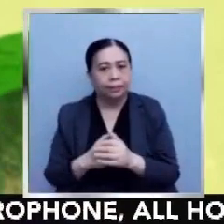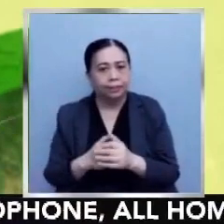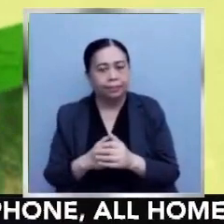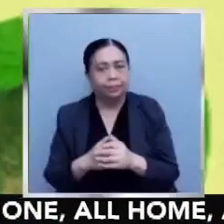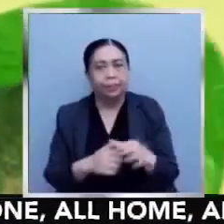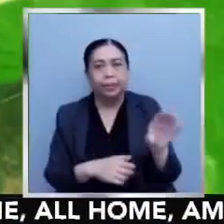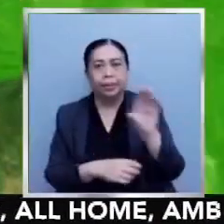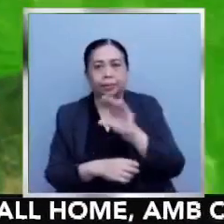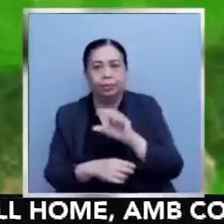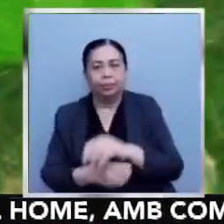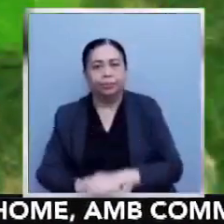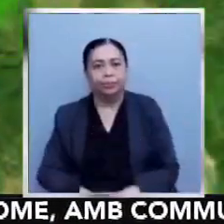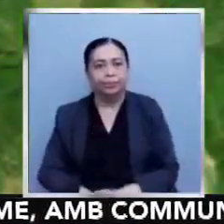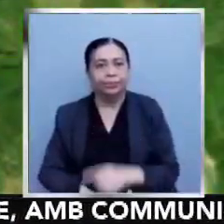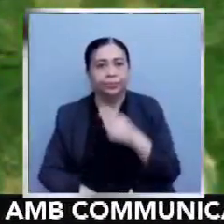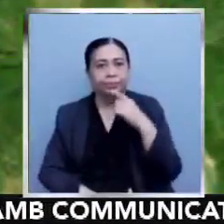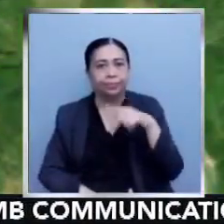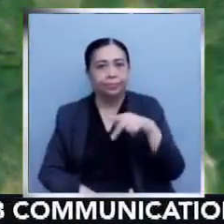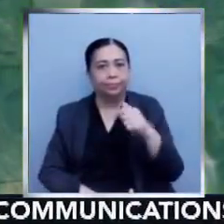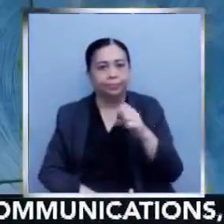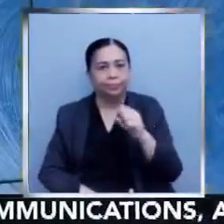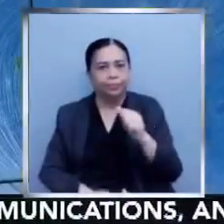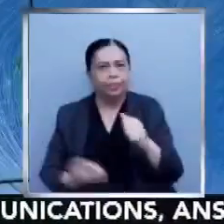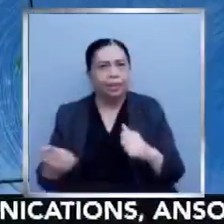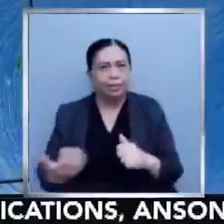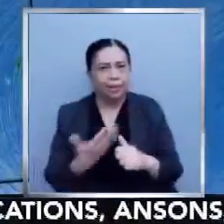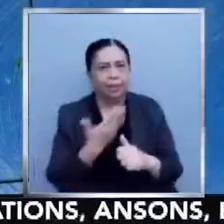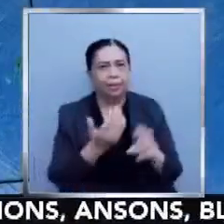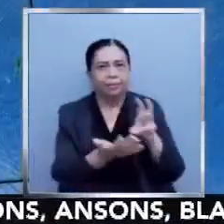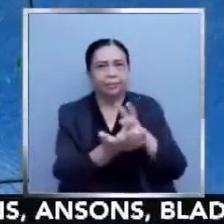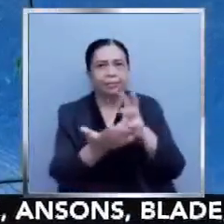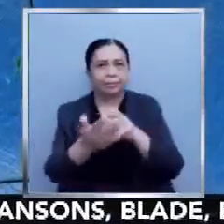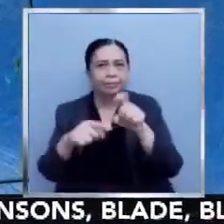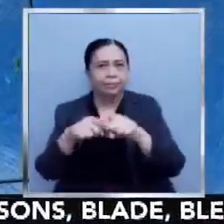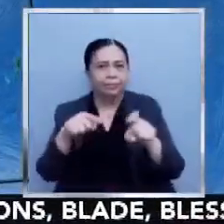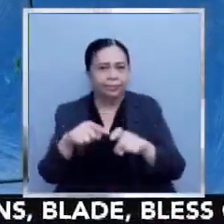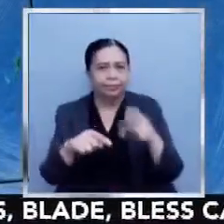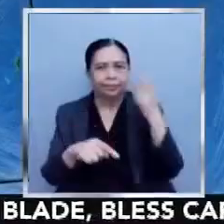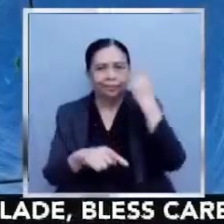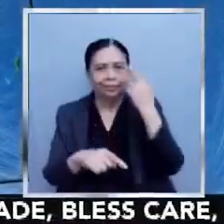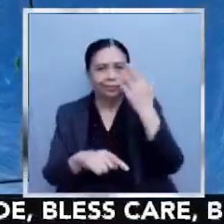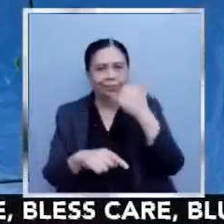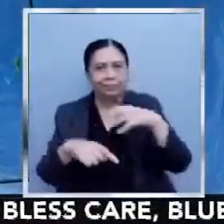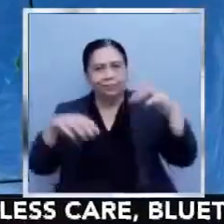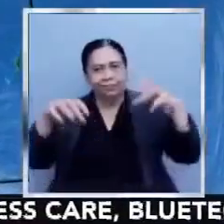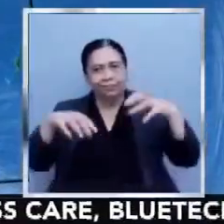hapon. Ayon sa pag-asa, habagat at localized thunderstorms ang magpapaulan sa bansa.